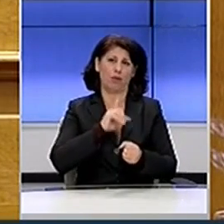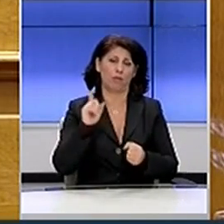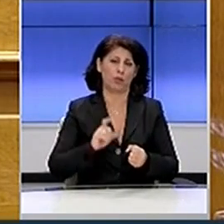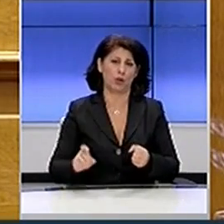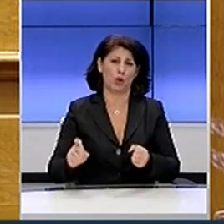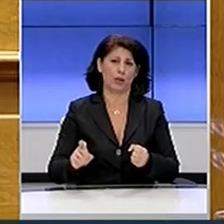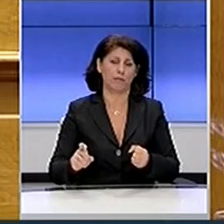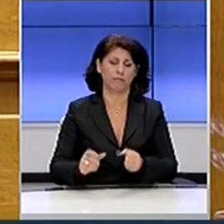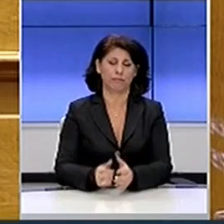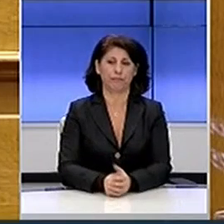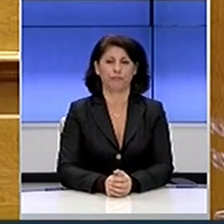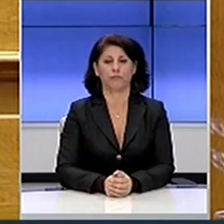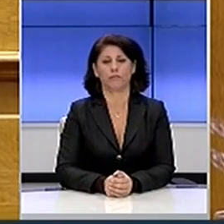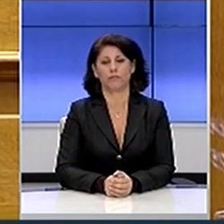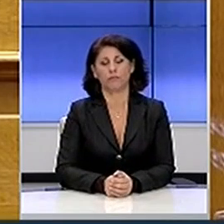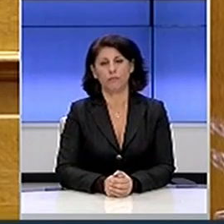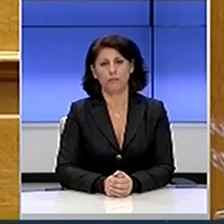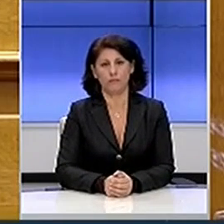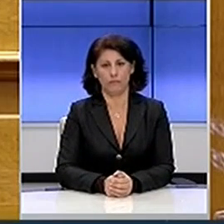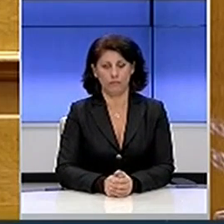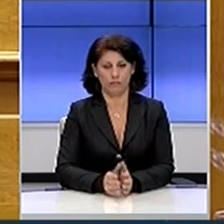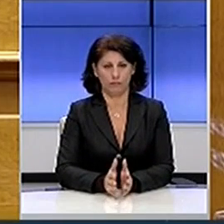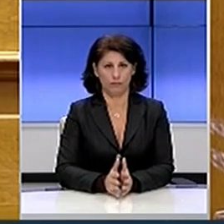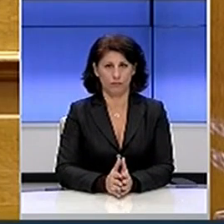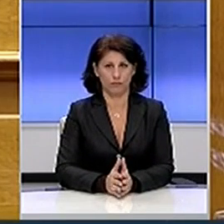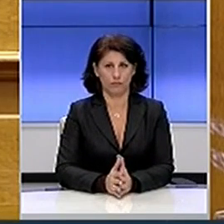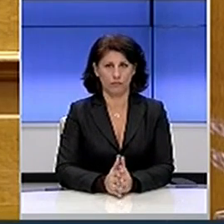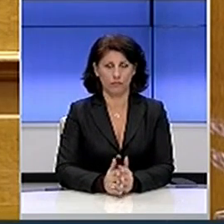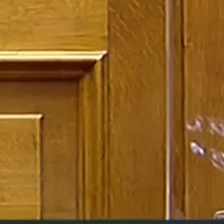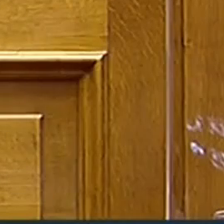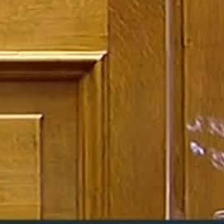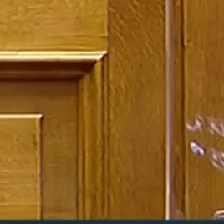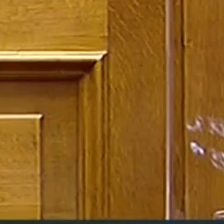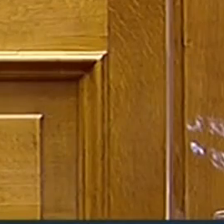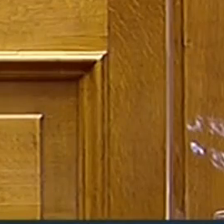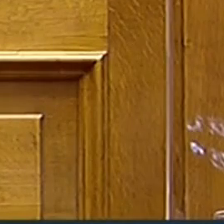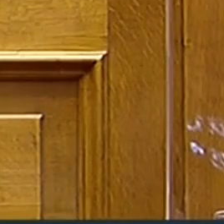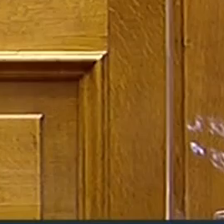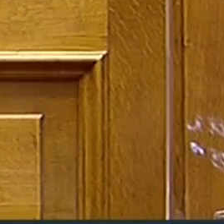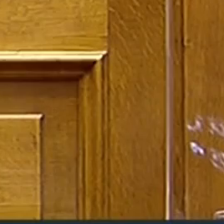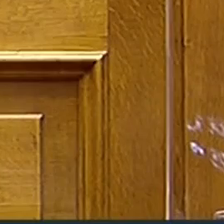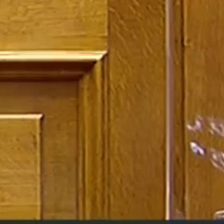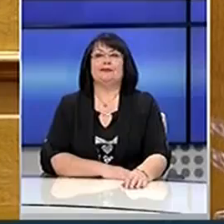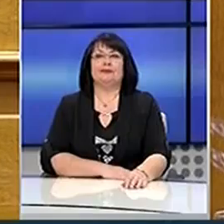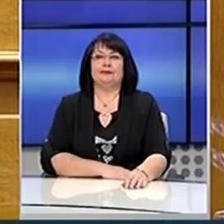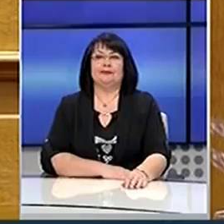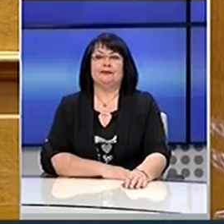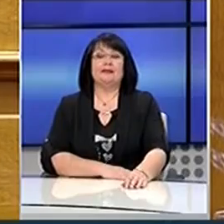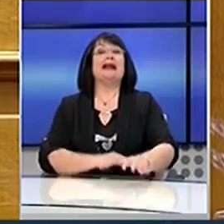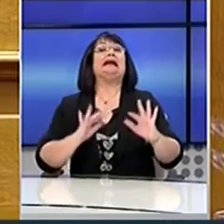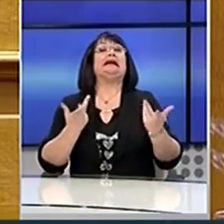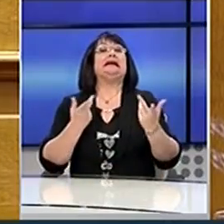ζωές υπερβάλλοντας εαυτούς εν μέσω αυτούς της πρωτοφανούς κρίσης. Τι θα μπορούσαμε να είχαμε κάνει